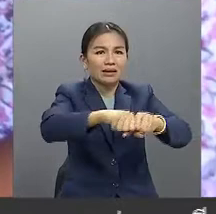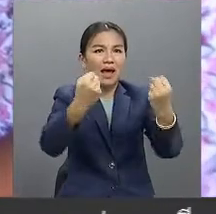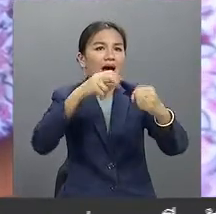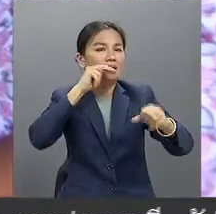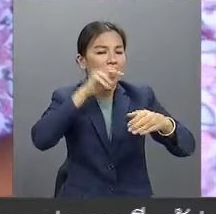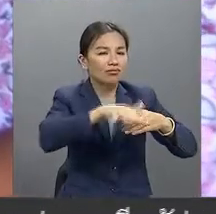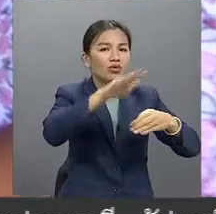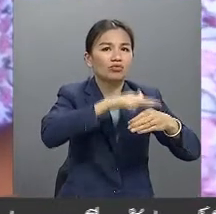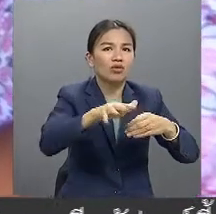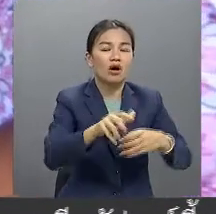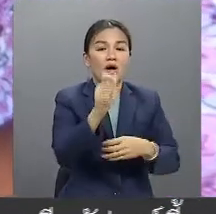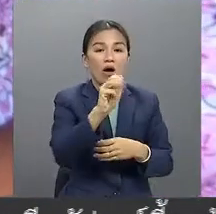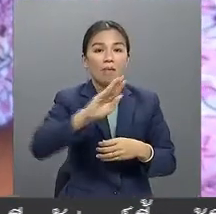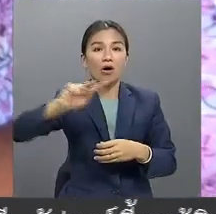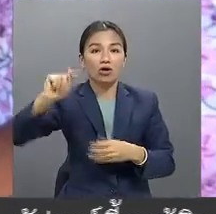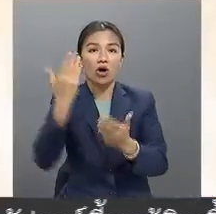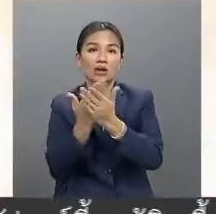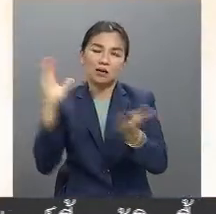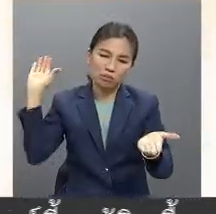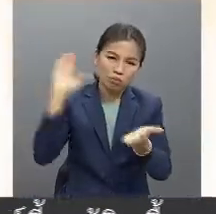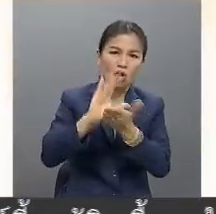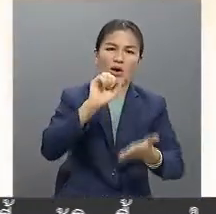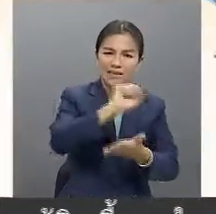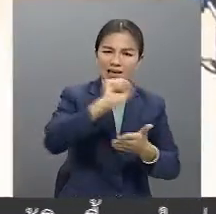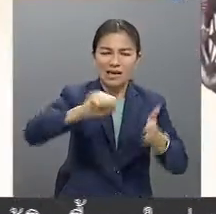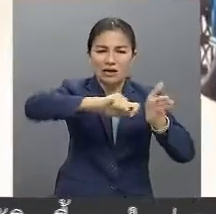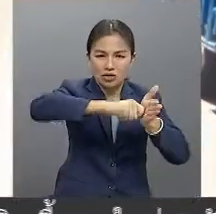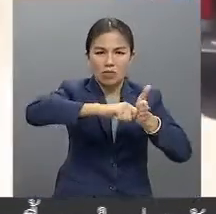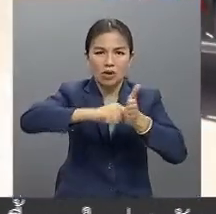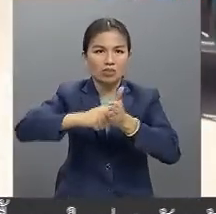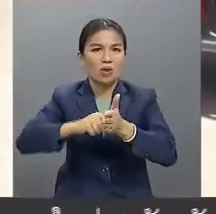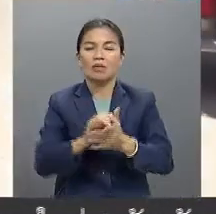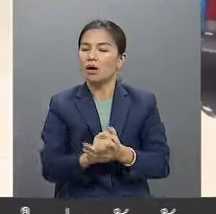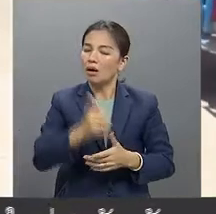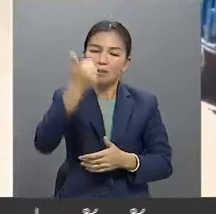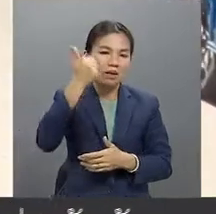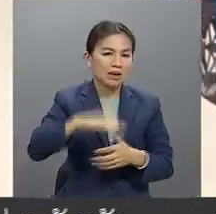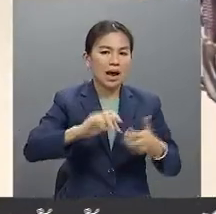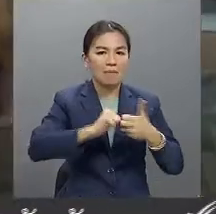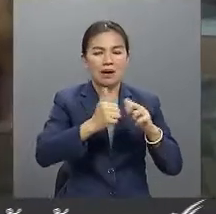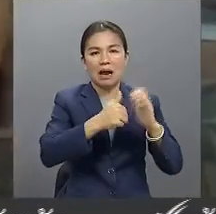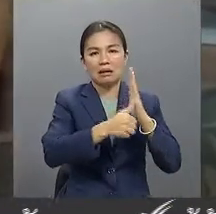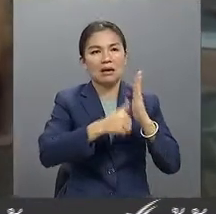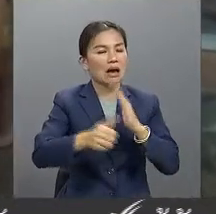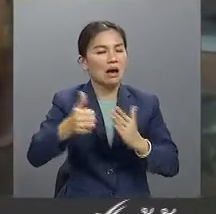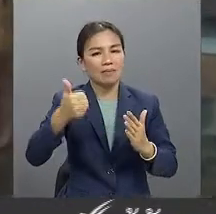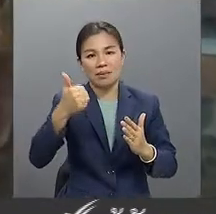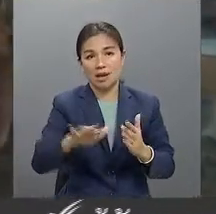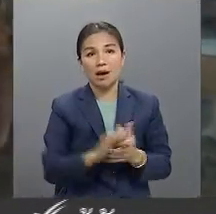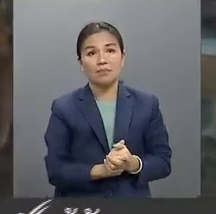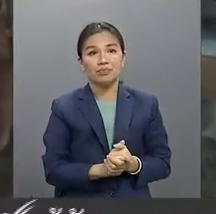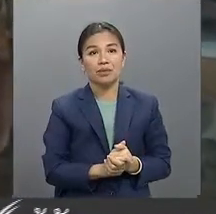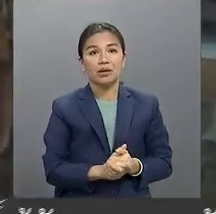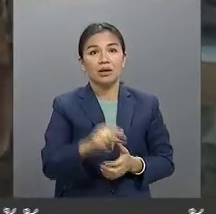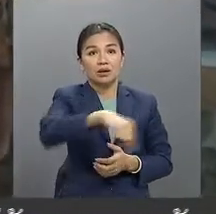ทางอบตจะใช้เงินหลายแสนบาทซ่อมบำรุงรักษาก็ยังไม่สามารถแก้ไขปัญหาได้นอกจากนี้ยังพบชาวบ้านบางคน